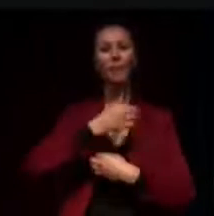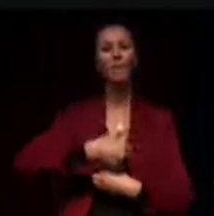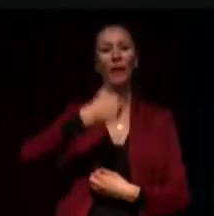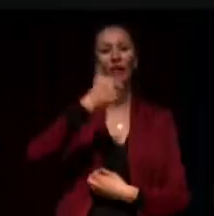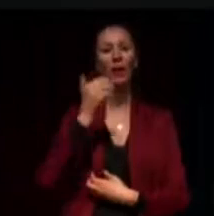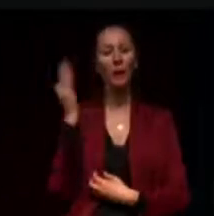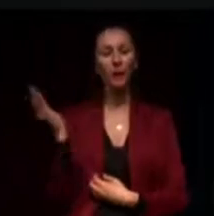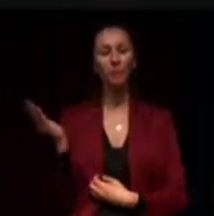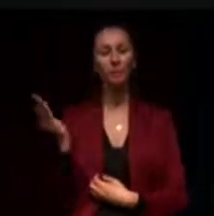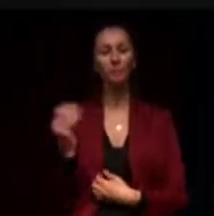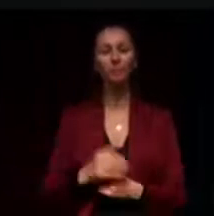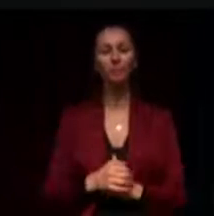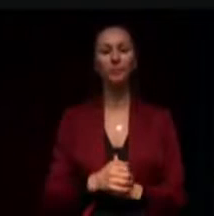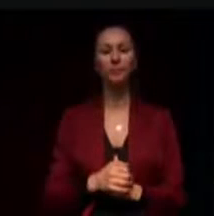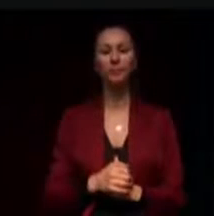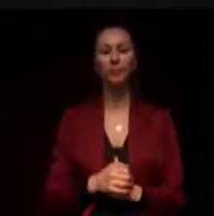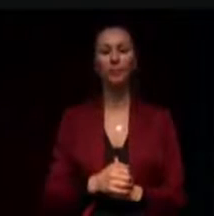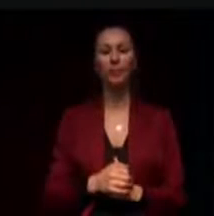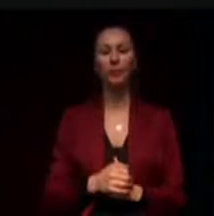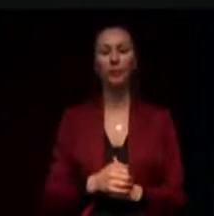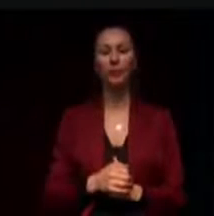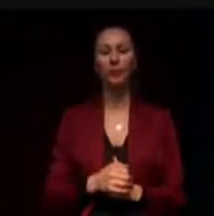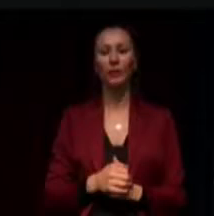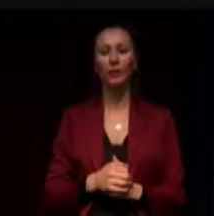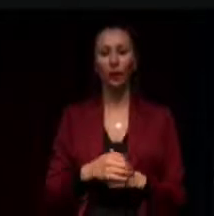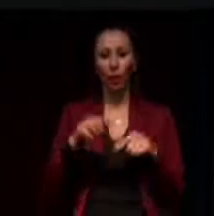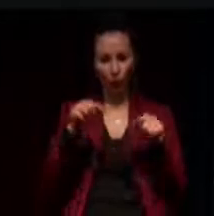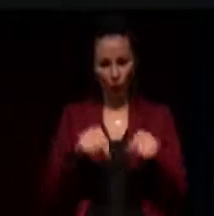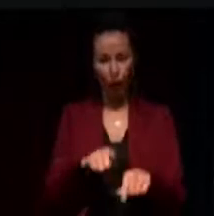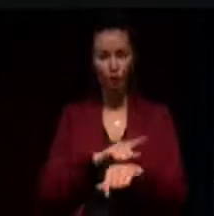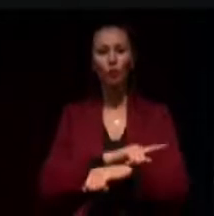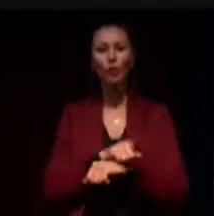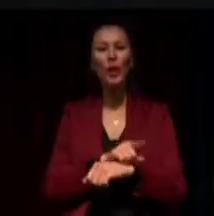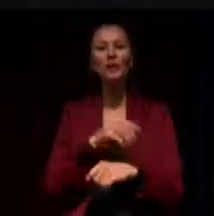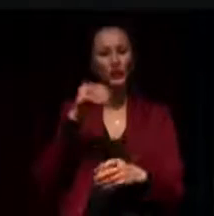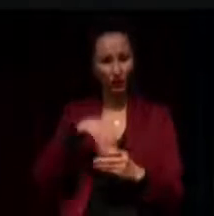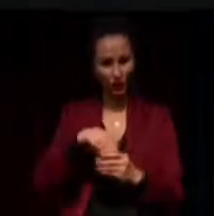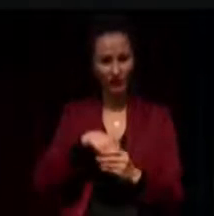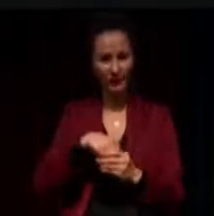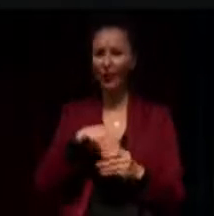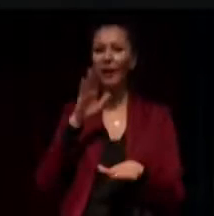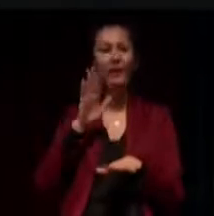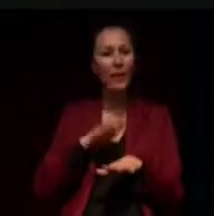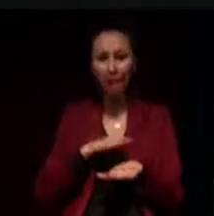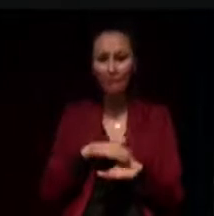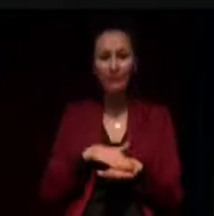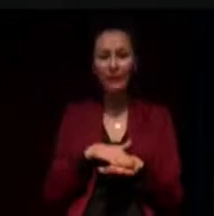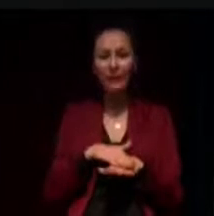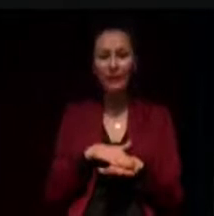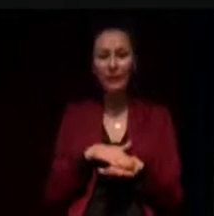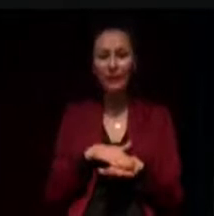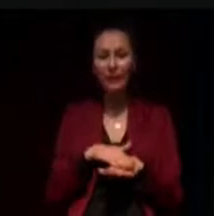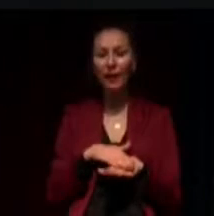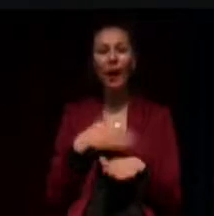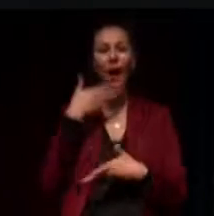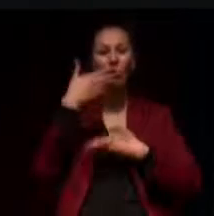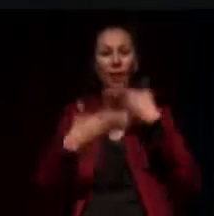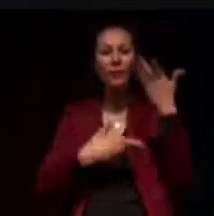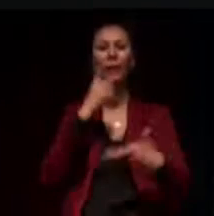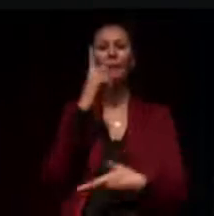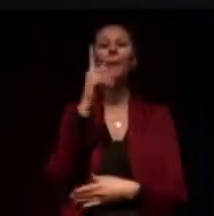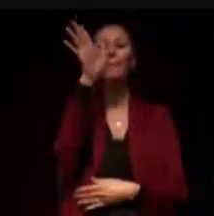Başkan'ın bu süreç içerisinde yaptıklarını anlattığı